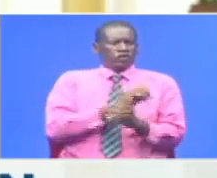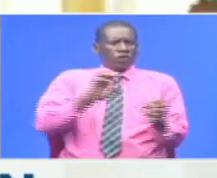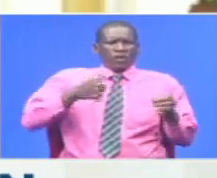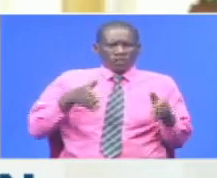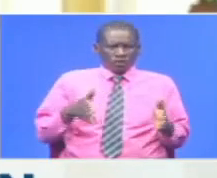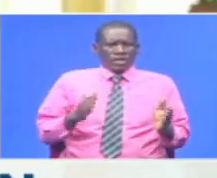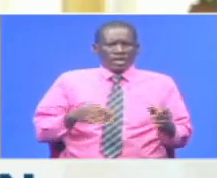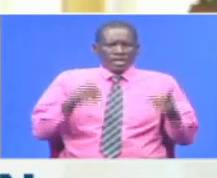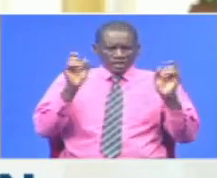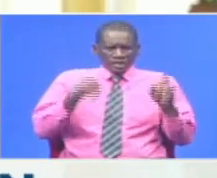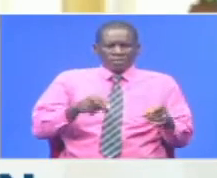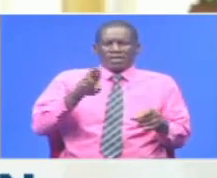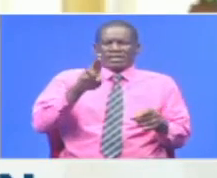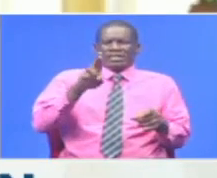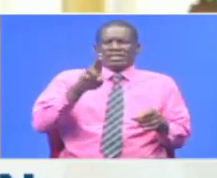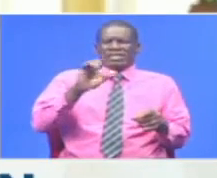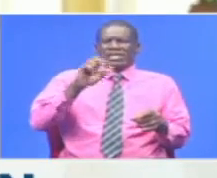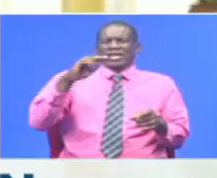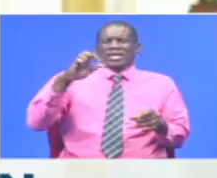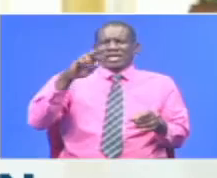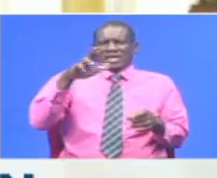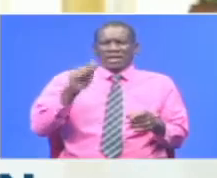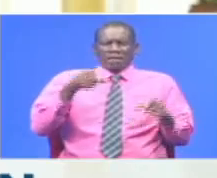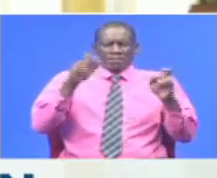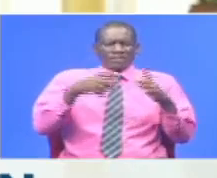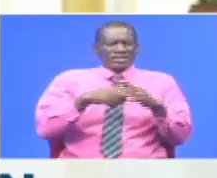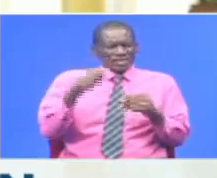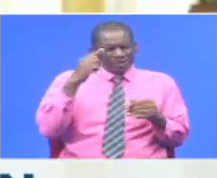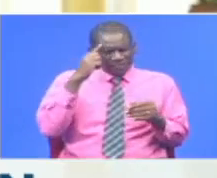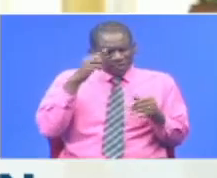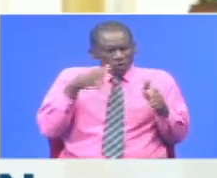nyingine. Lazima Rengera na wenzake waanze kujikuna kichwa wafikirie vile watafanya.